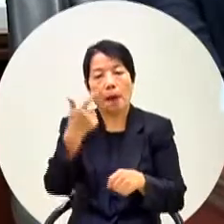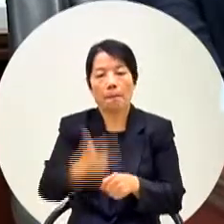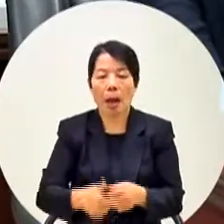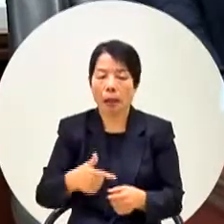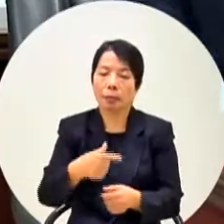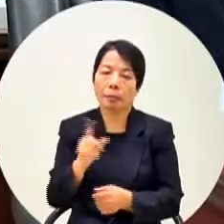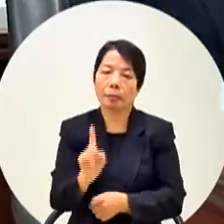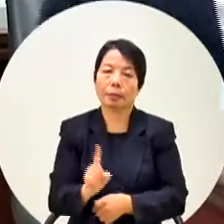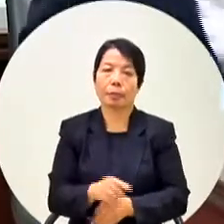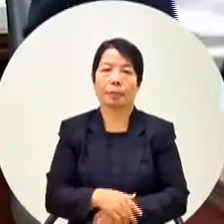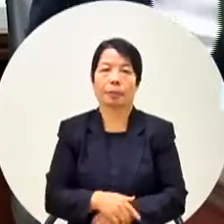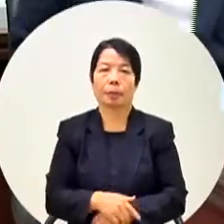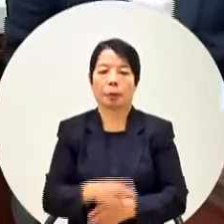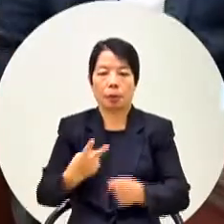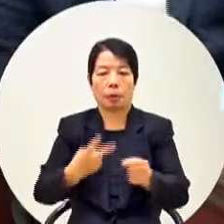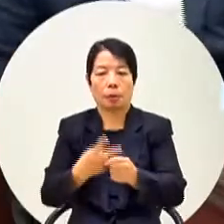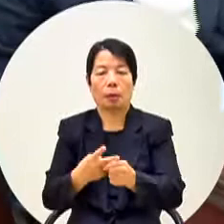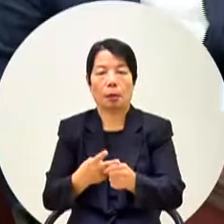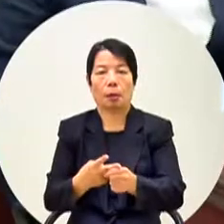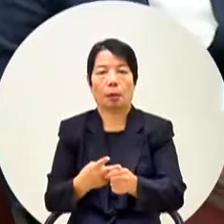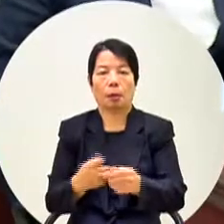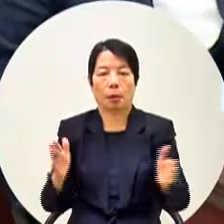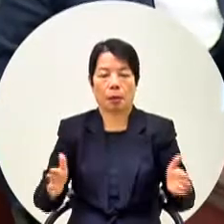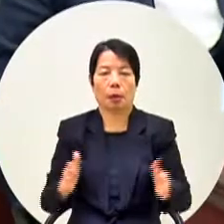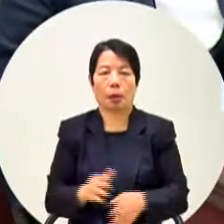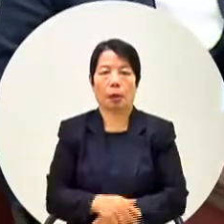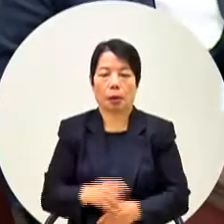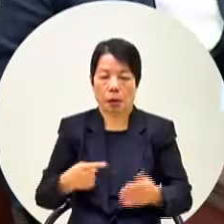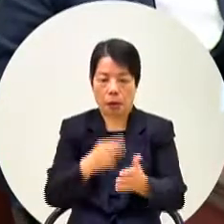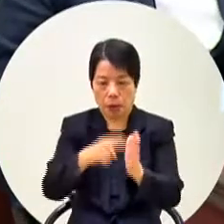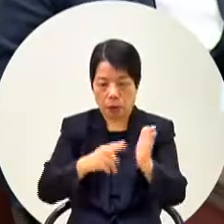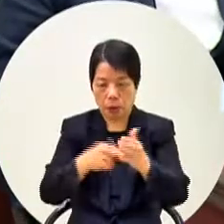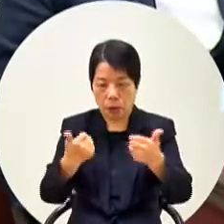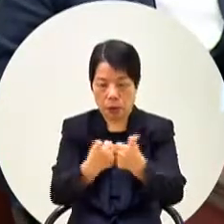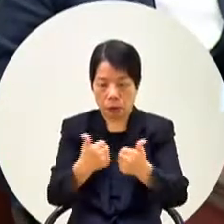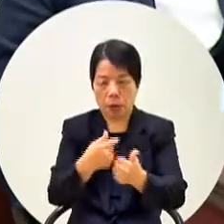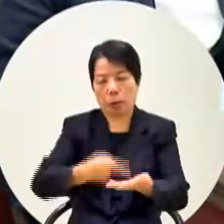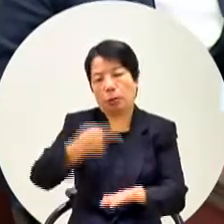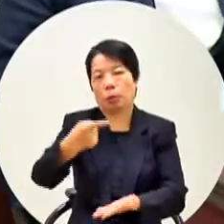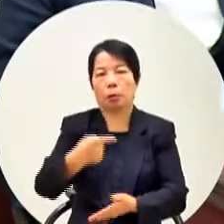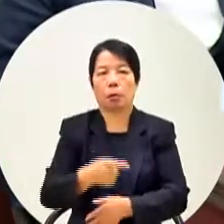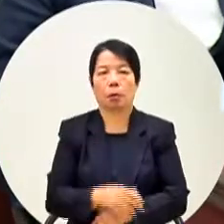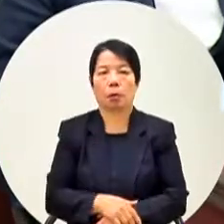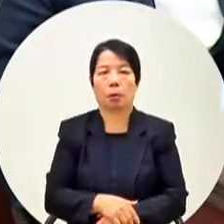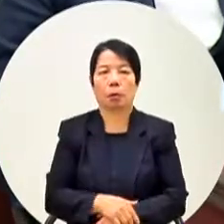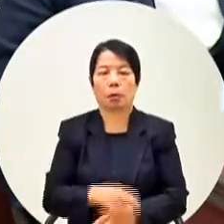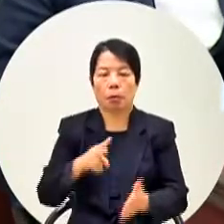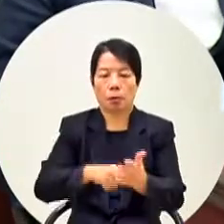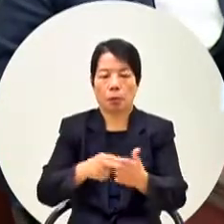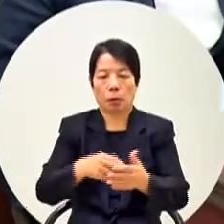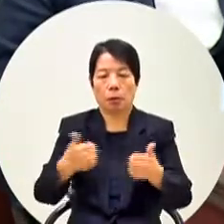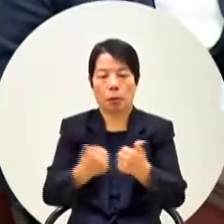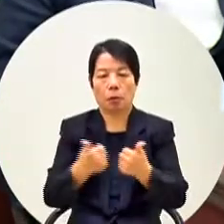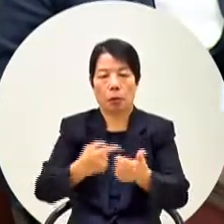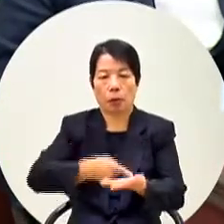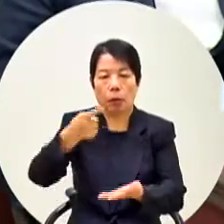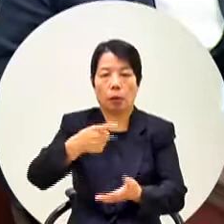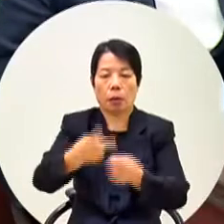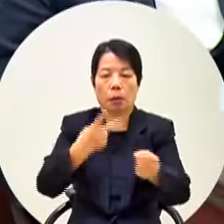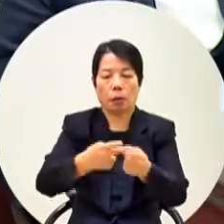来，开唯一开一遍的说明会，总共说明会要开十几遍，两年才开一